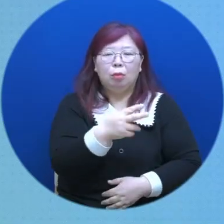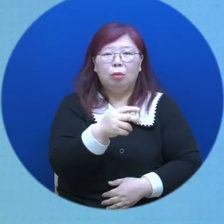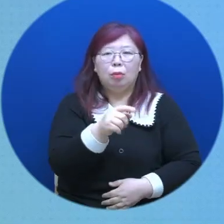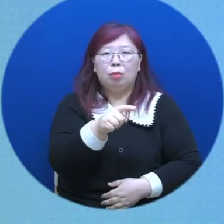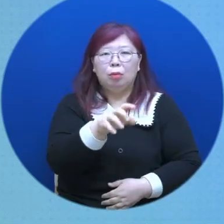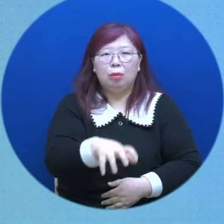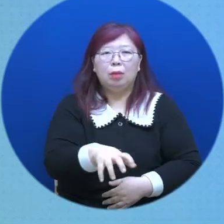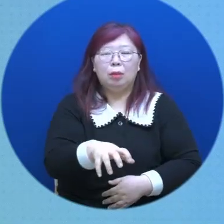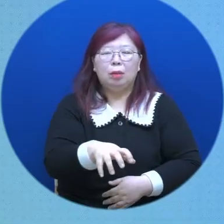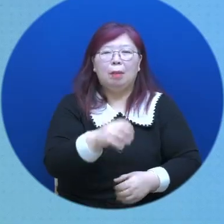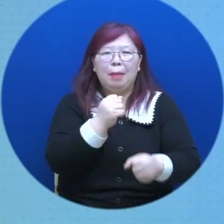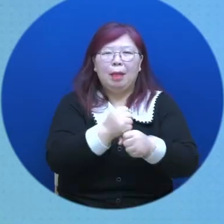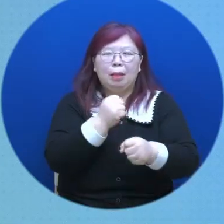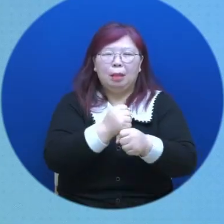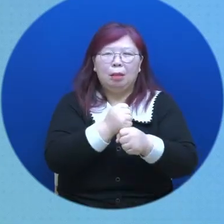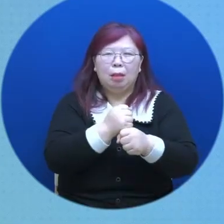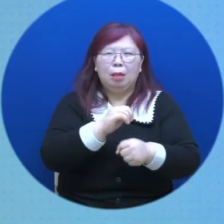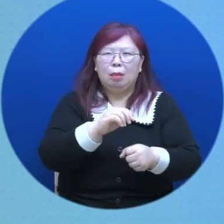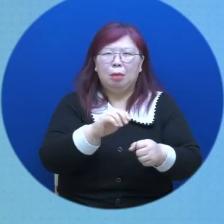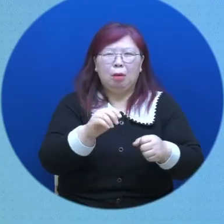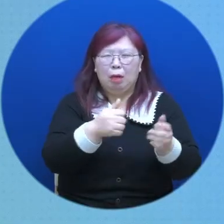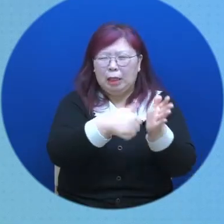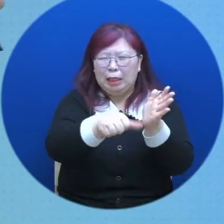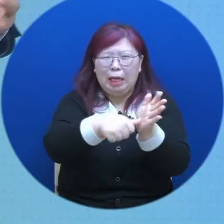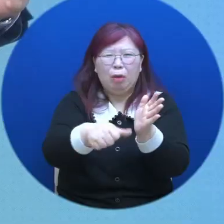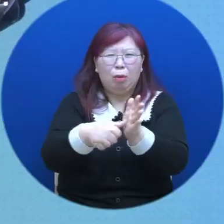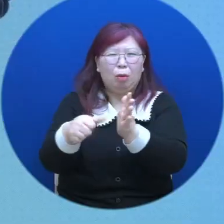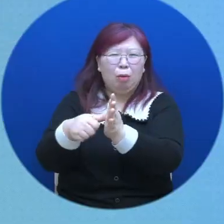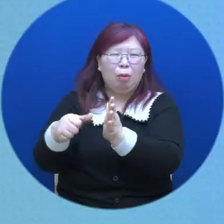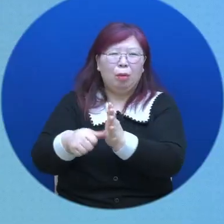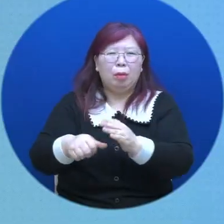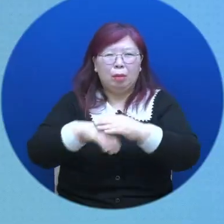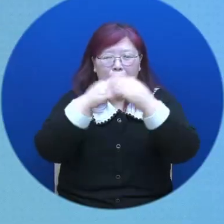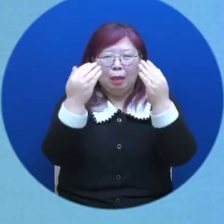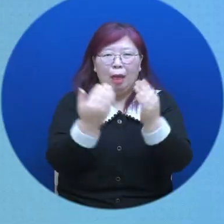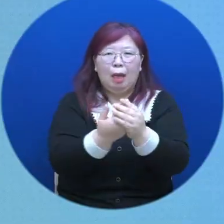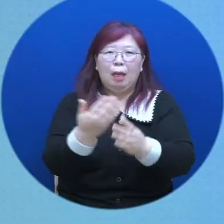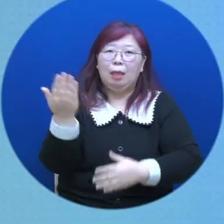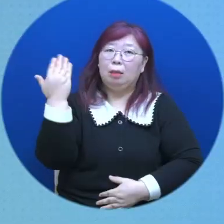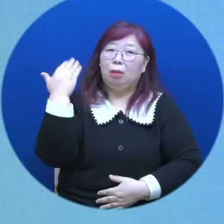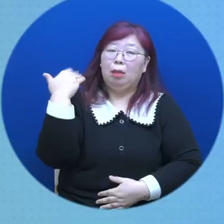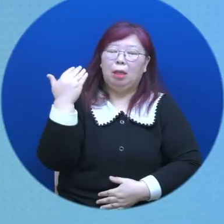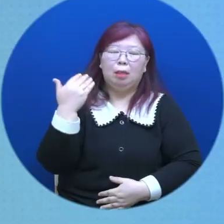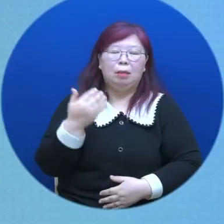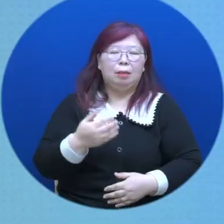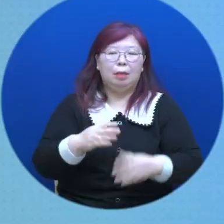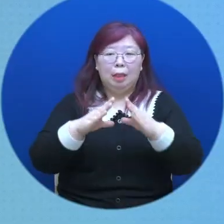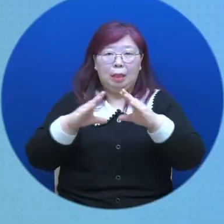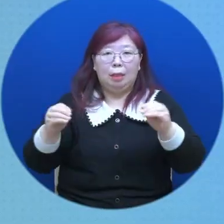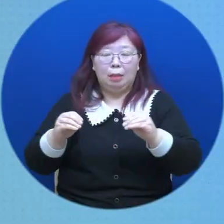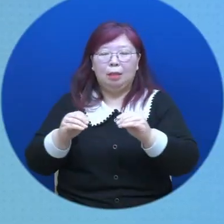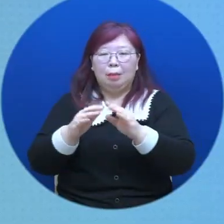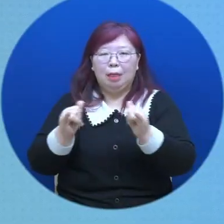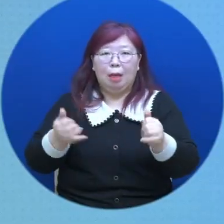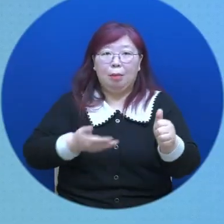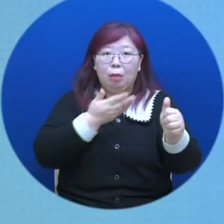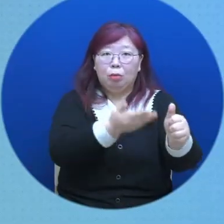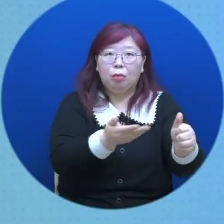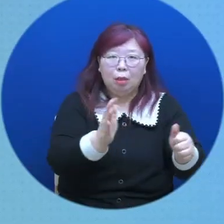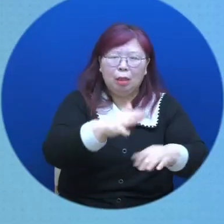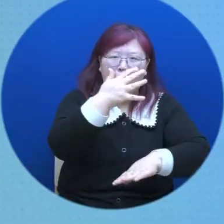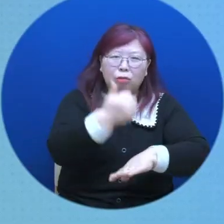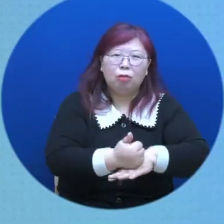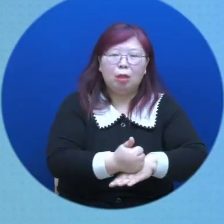들어가야 할 집이라든지 다른 자료를 전에는 공급해 주었지만 공급 자체를